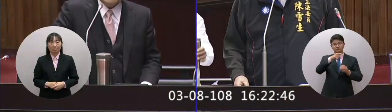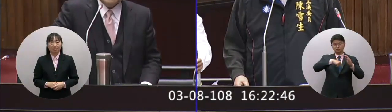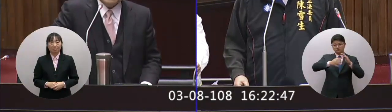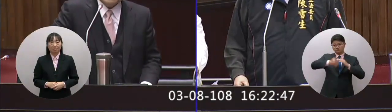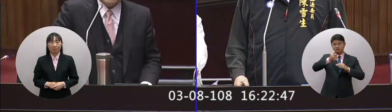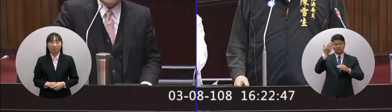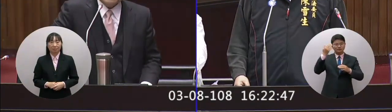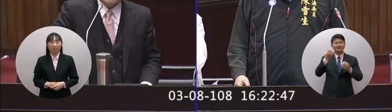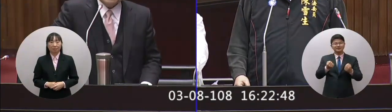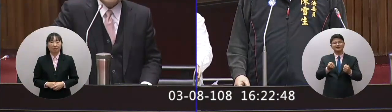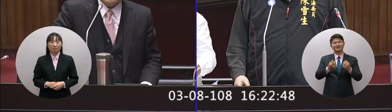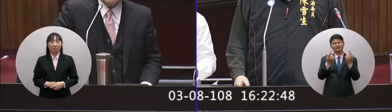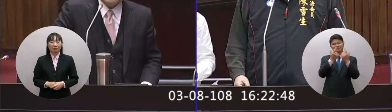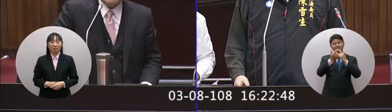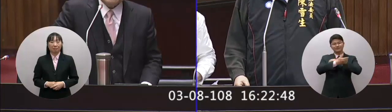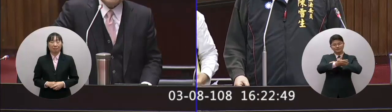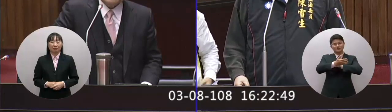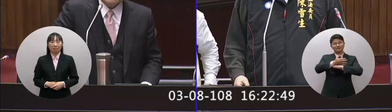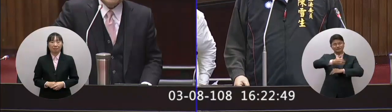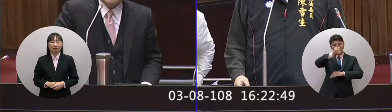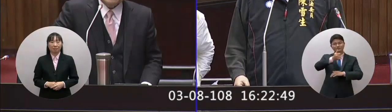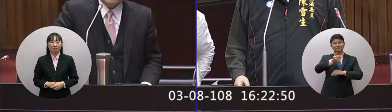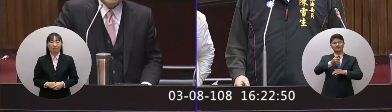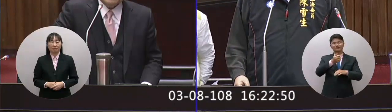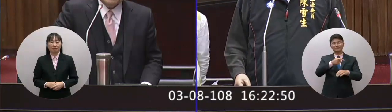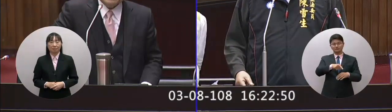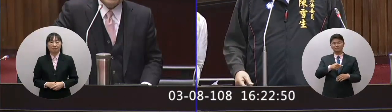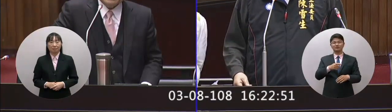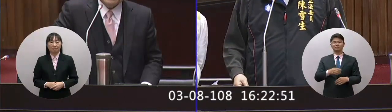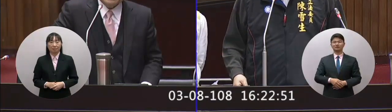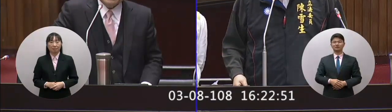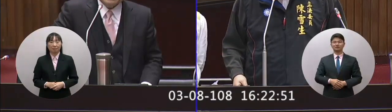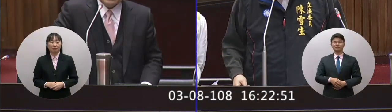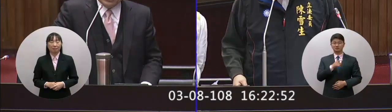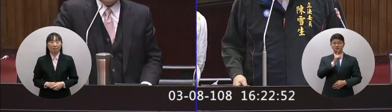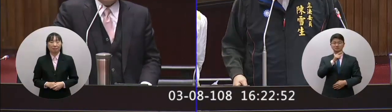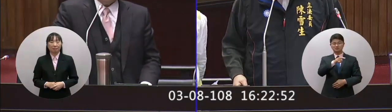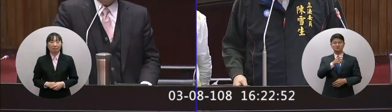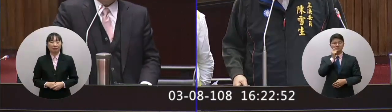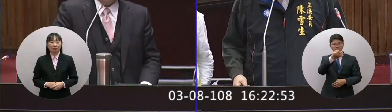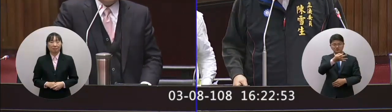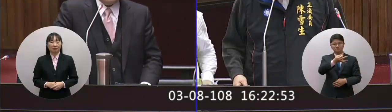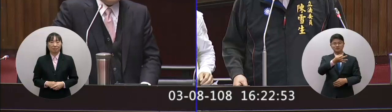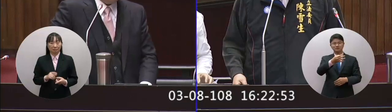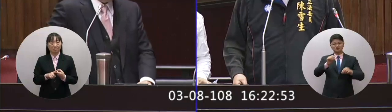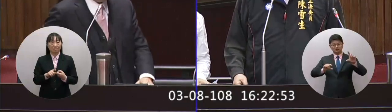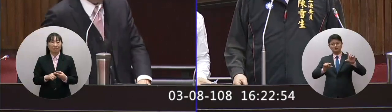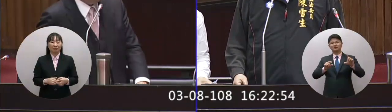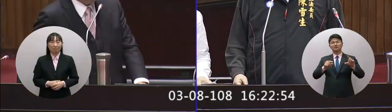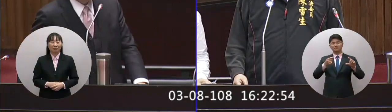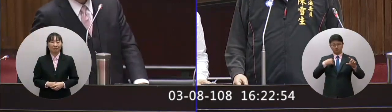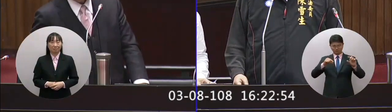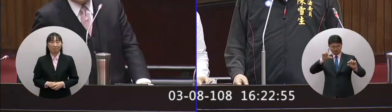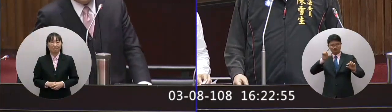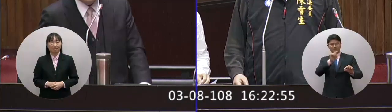北县县长任内啊，县长那时候还跟我开玩笑说，我领的薪水比你还多， 对， 还多个战地加级嘛，外